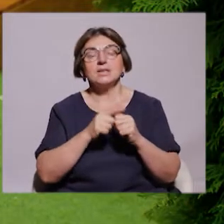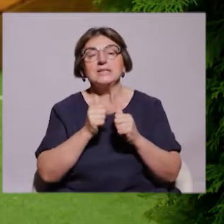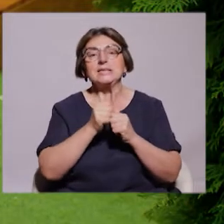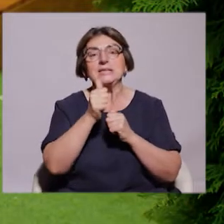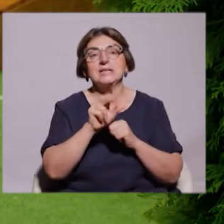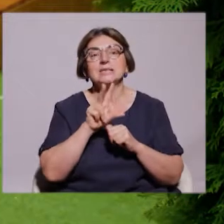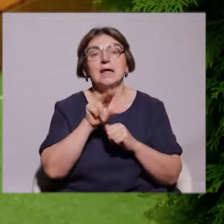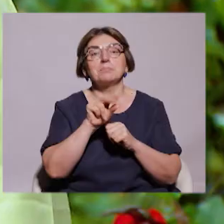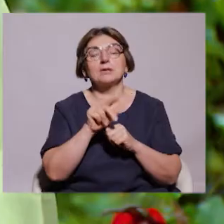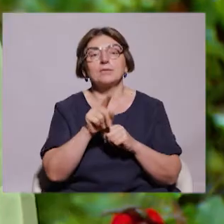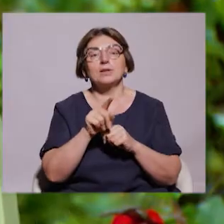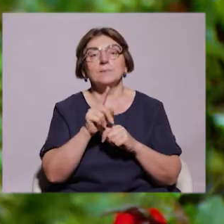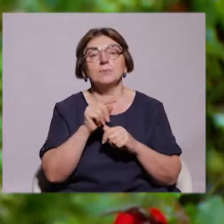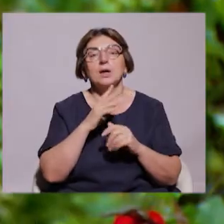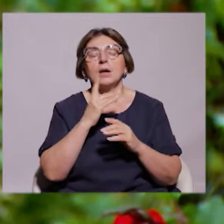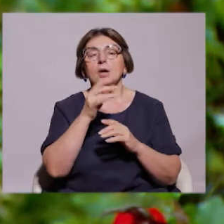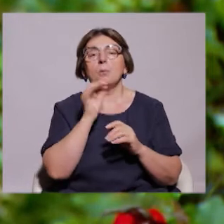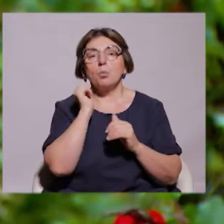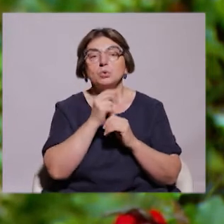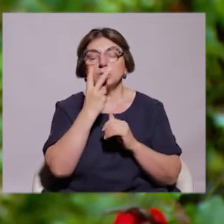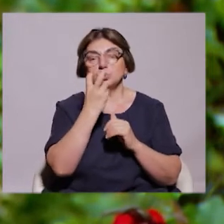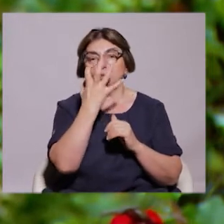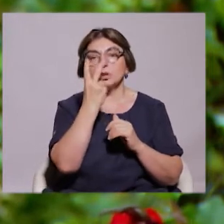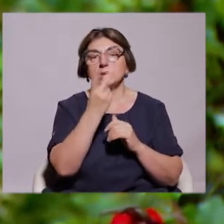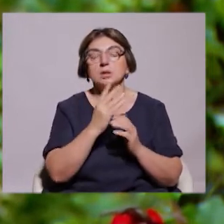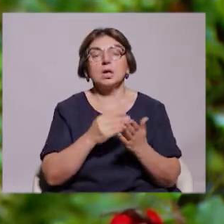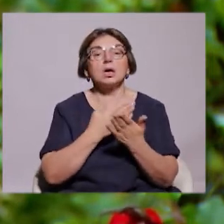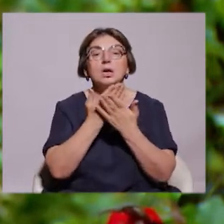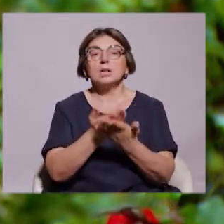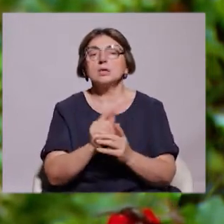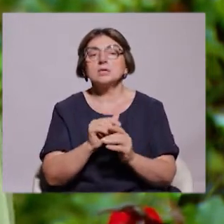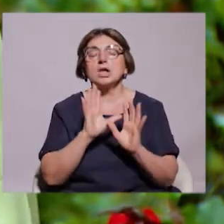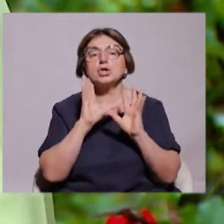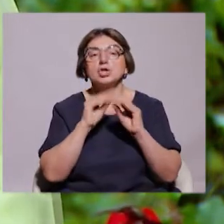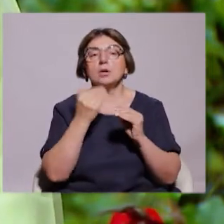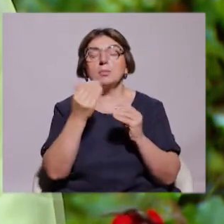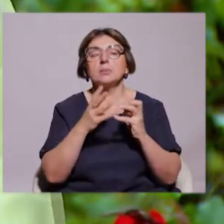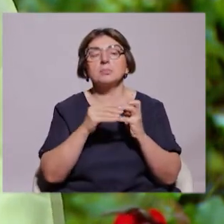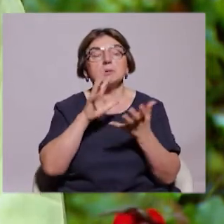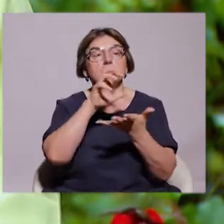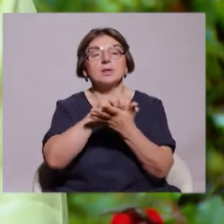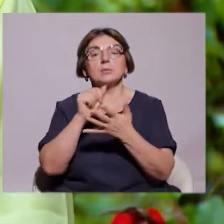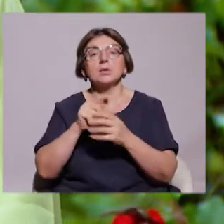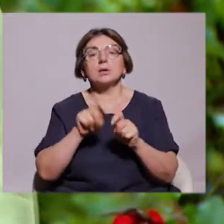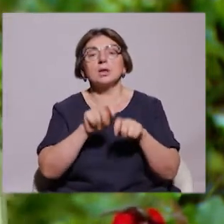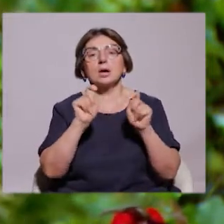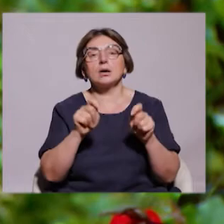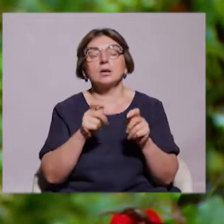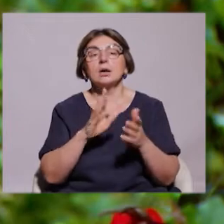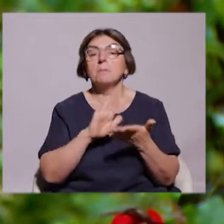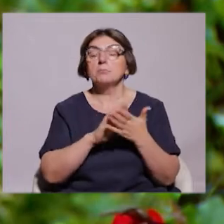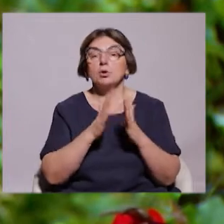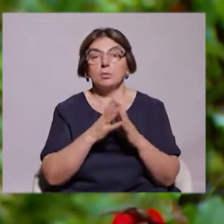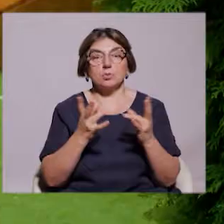სურათზე ძალიან კარგად ჩანს ეს და ეკითხებოდნენ, სად დაარსებულიყო კოლონია. რამდენიმე პირობა უნდა იყო საჭირო, რომ დაეკმაყოფილებინა